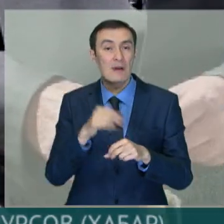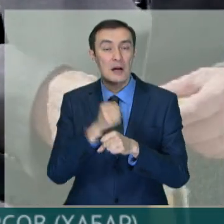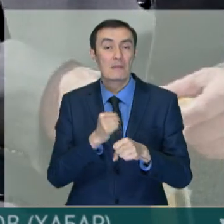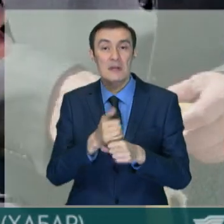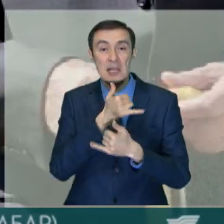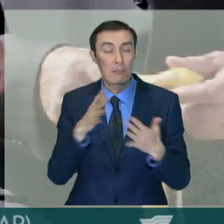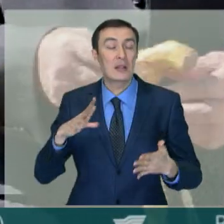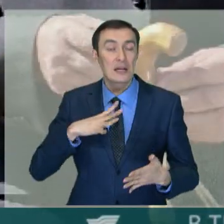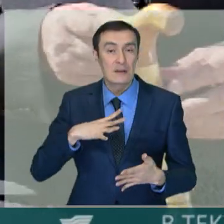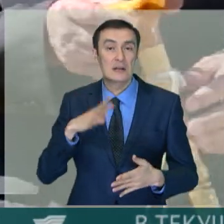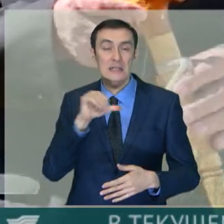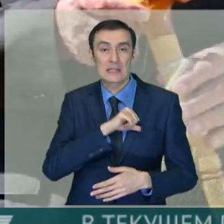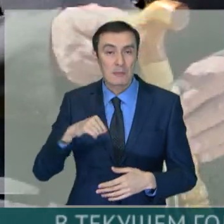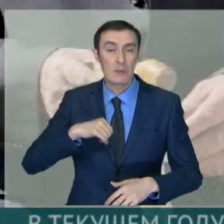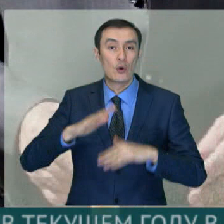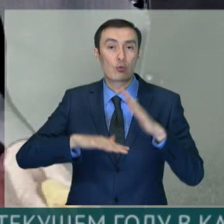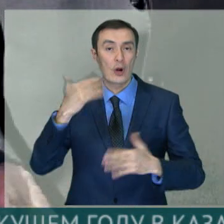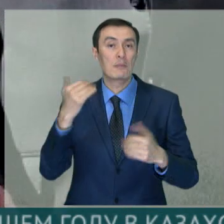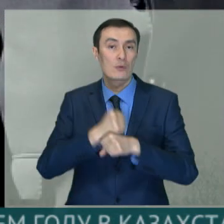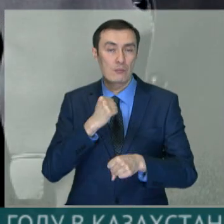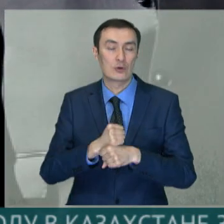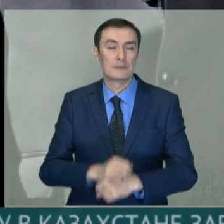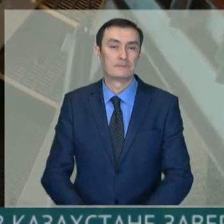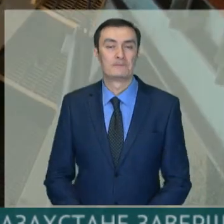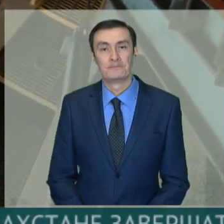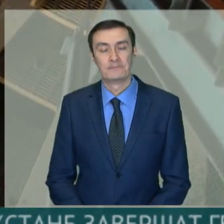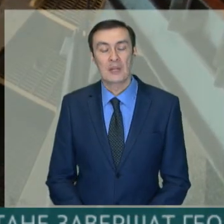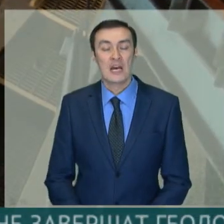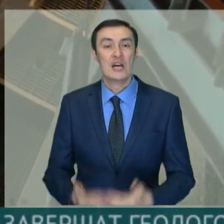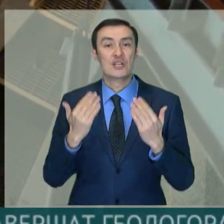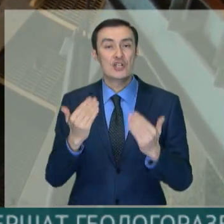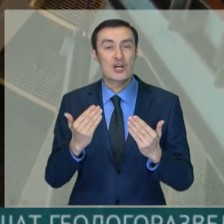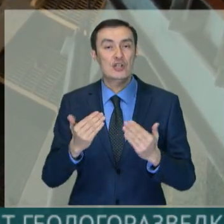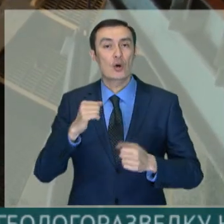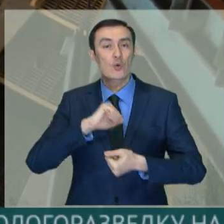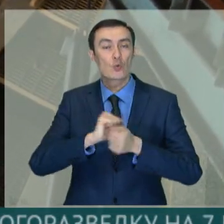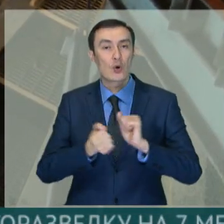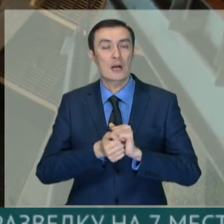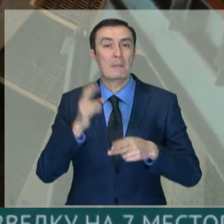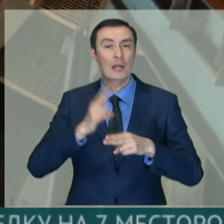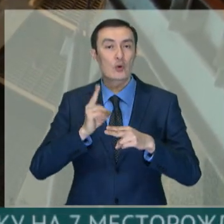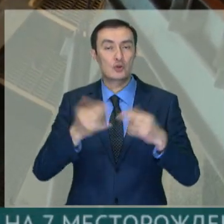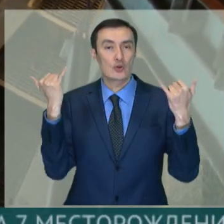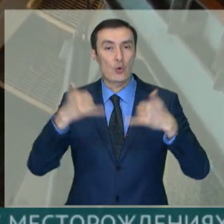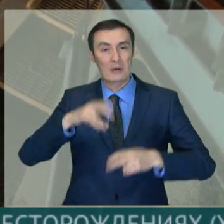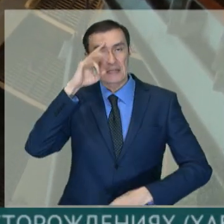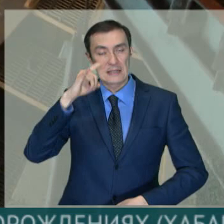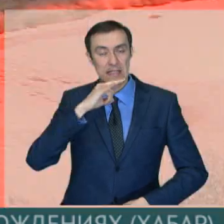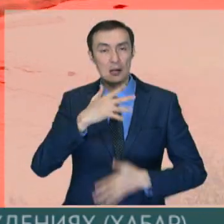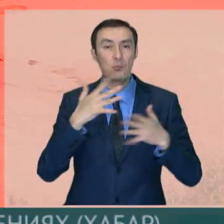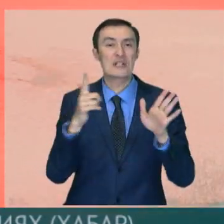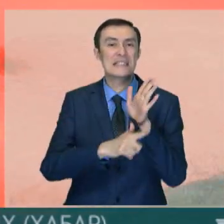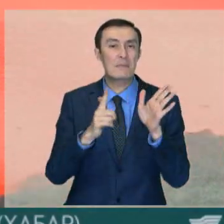было, вот и приходилось все это проделывать вручную. Сейчас горно-металлургический комплекс Казахстана – это свыше